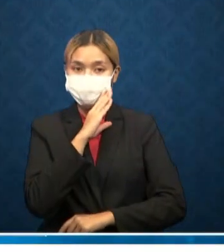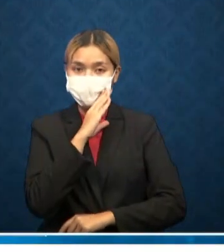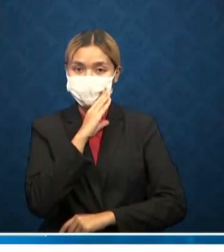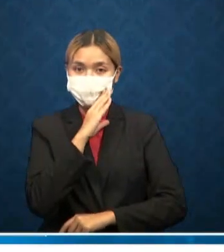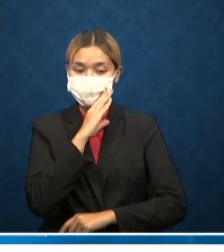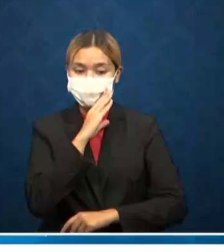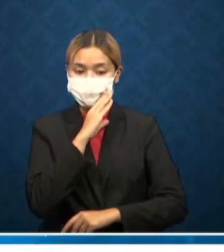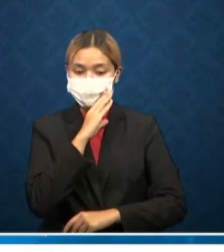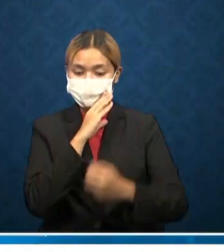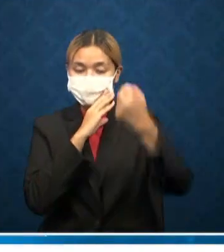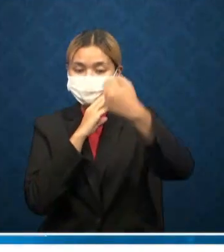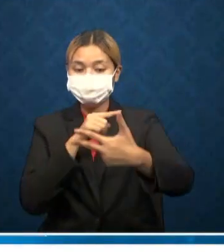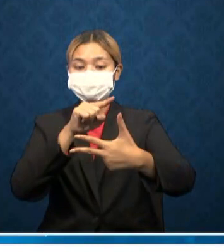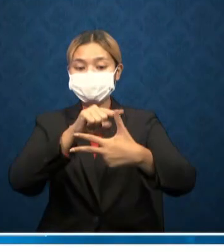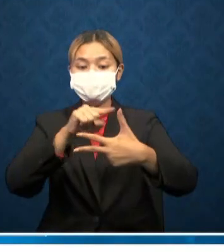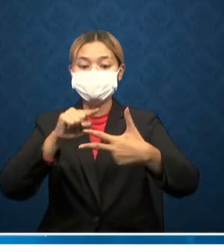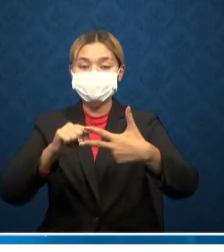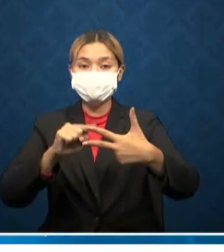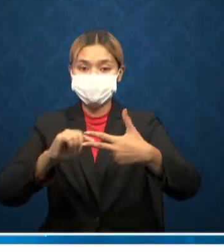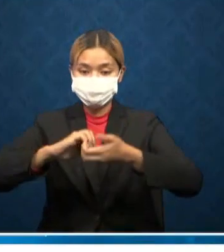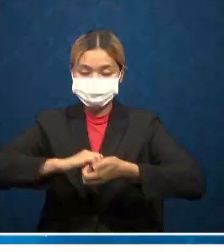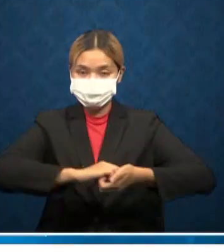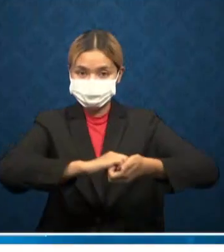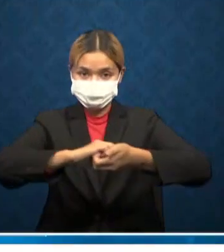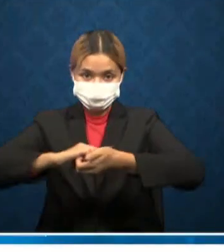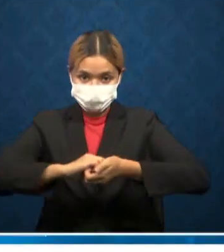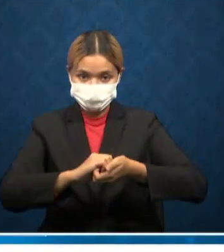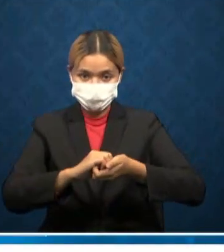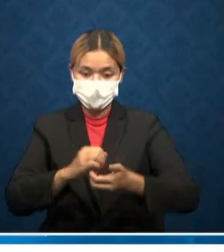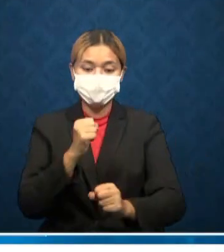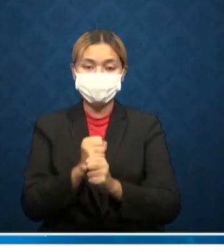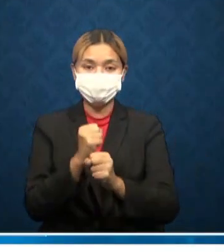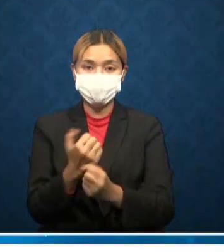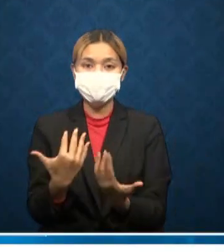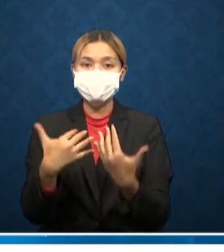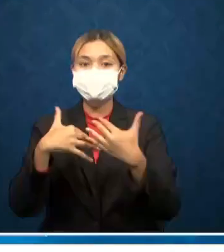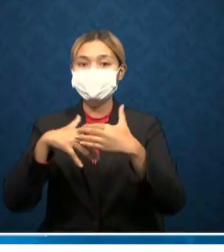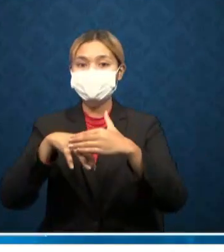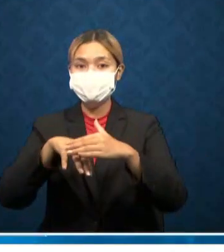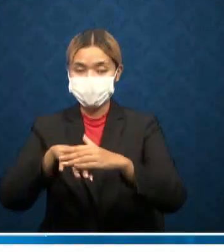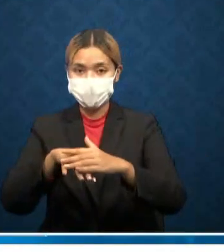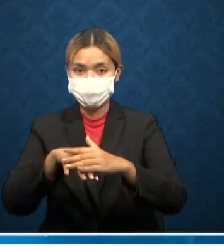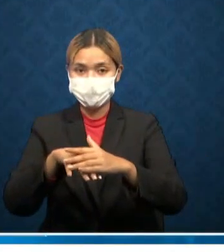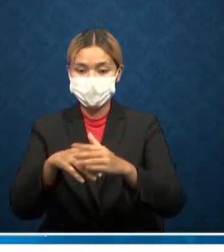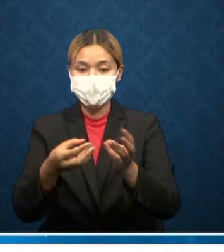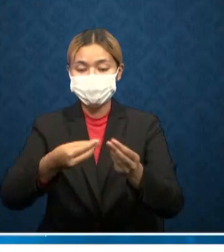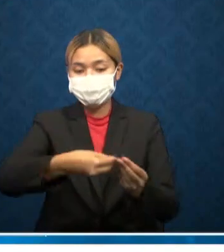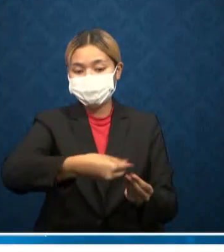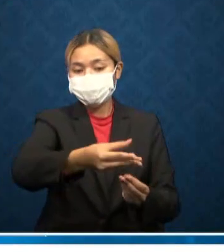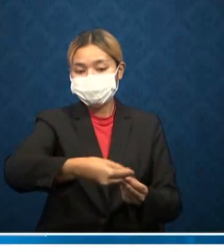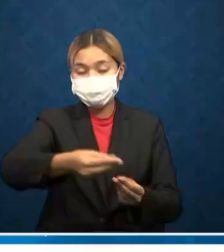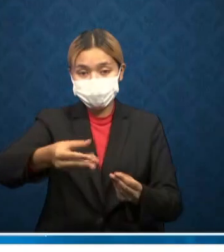ส่วนร่วมกันแบบหุ้นเป็นภาคีหุ้นส่วนนะคะร่วมกันใส่ปุ๋ยรดน้ำ